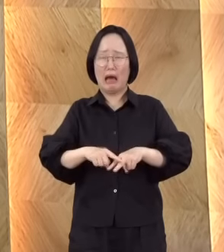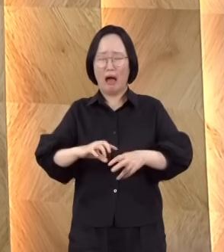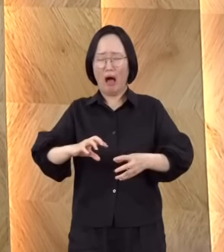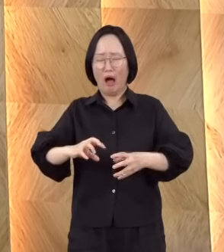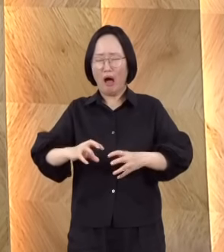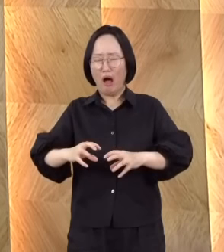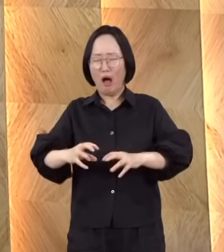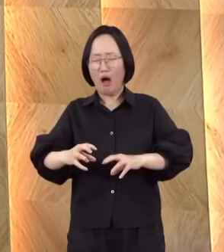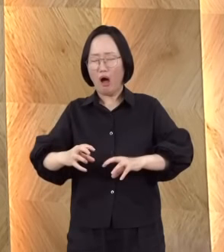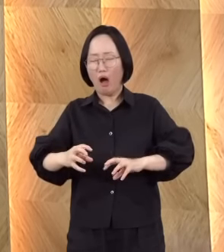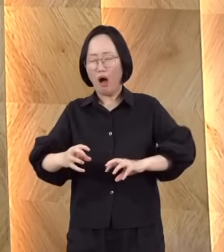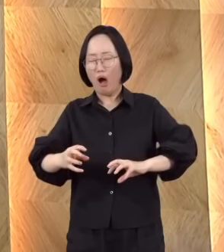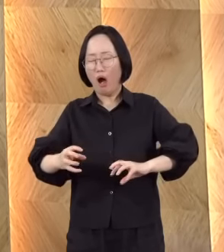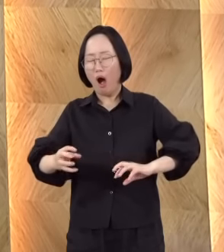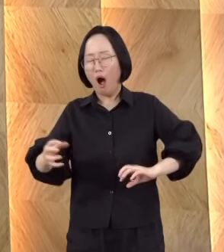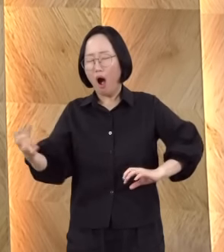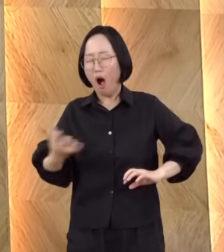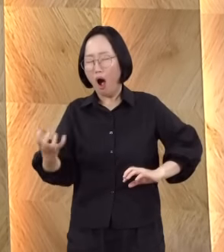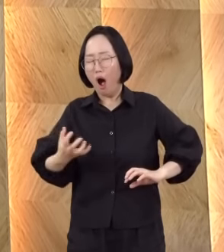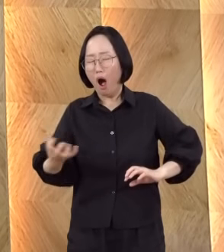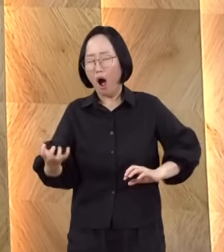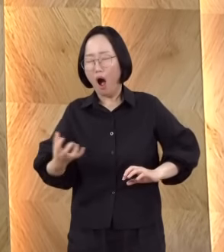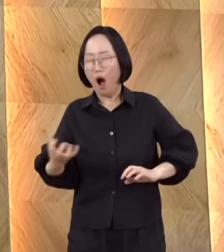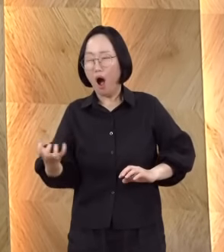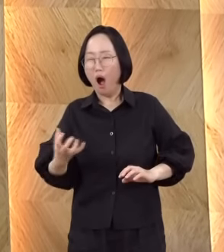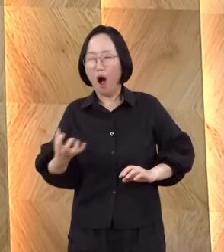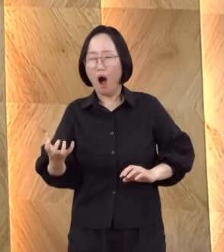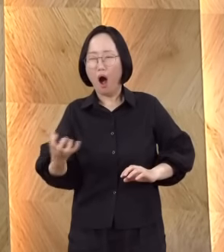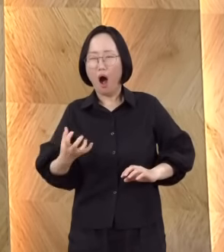막 마비가 일어나 가지고 다리가 막 통증이 막